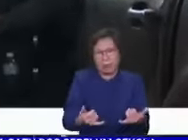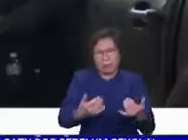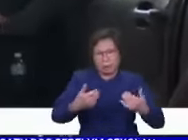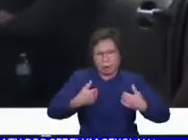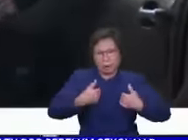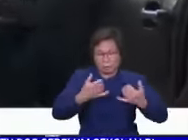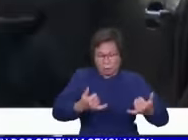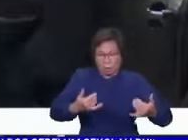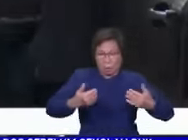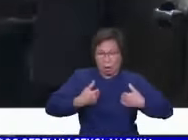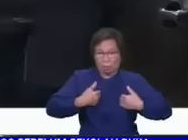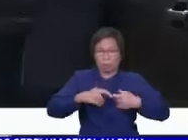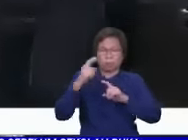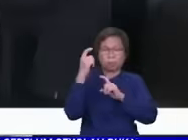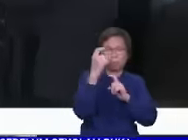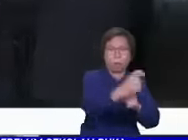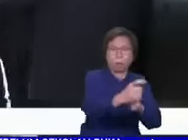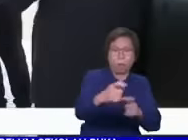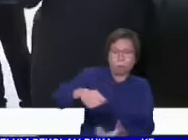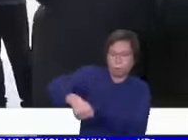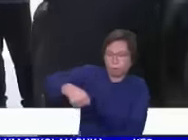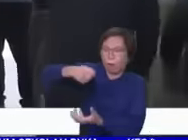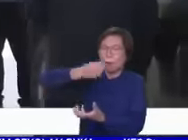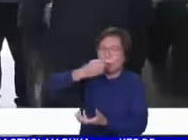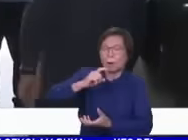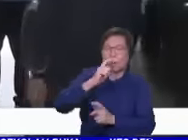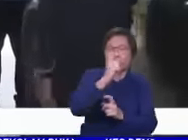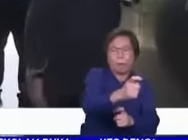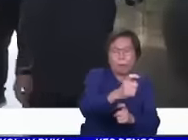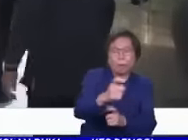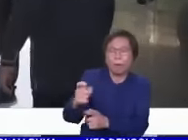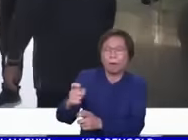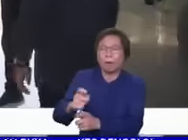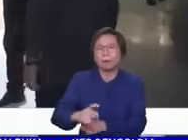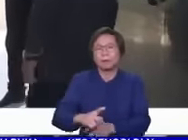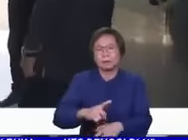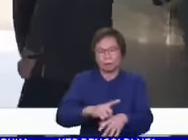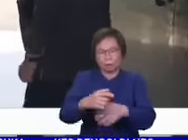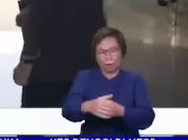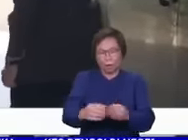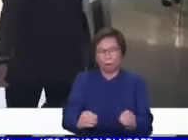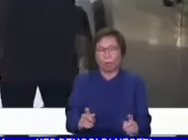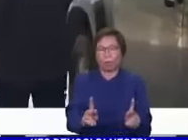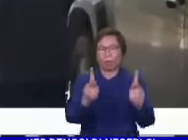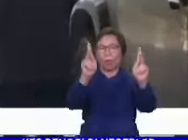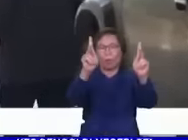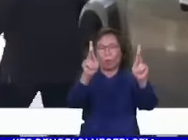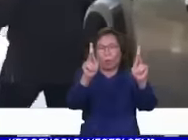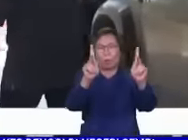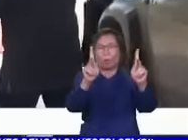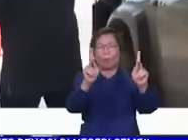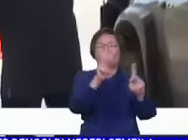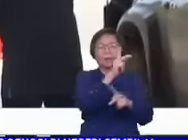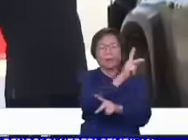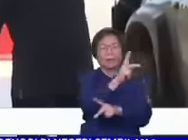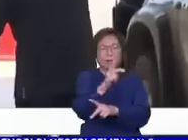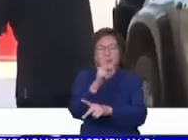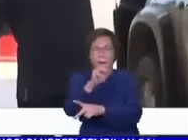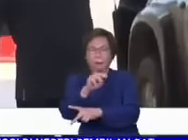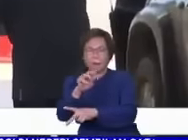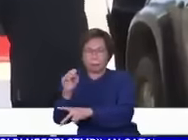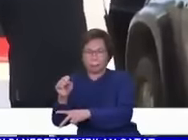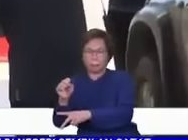ini diadakan ataupun pengagihan bakul makanan ini sedang berlangsung di pekarangan a complex bersepadu Kementerian komunikasi